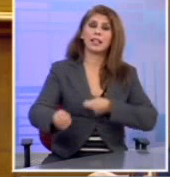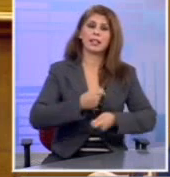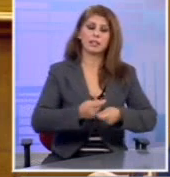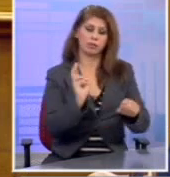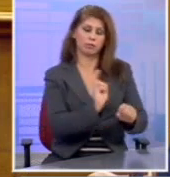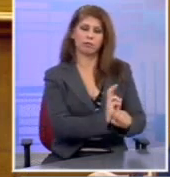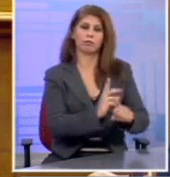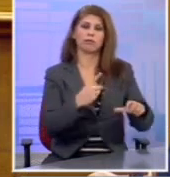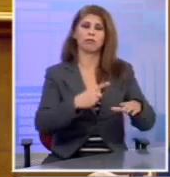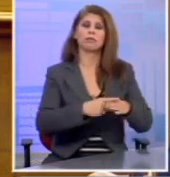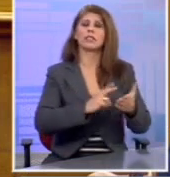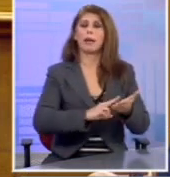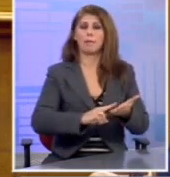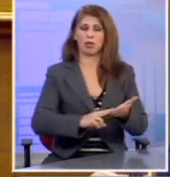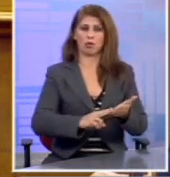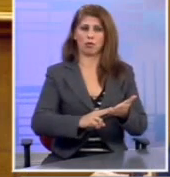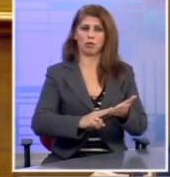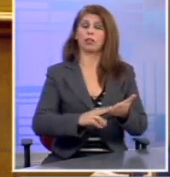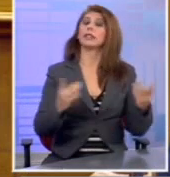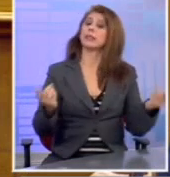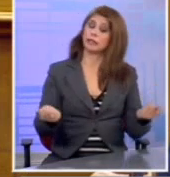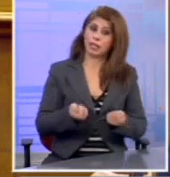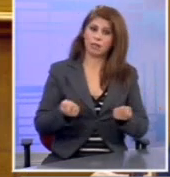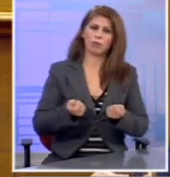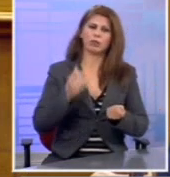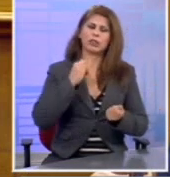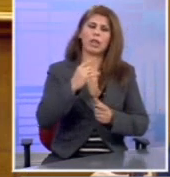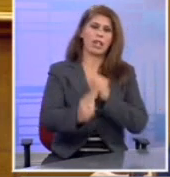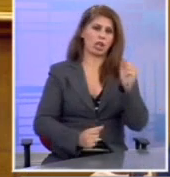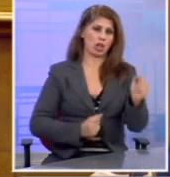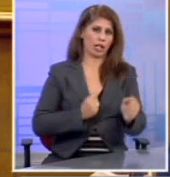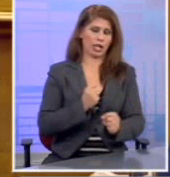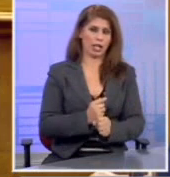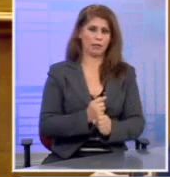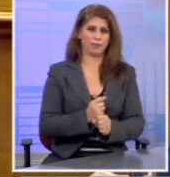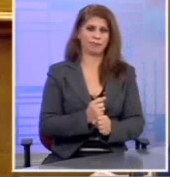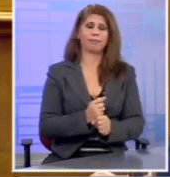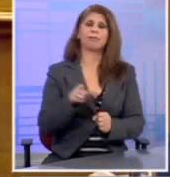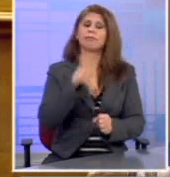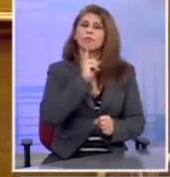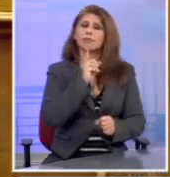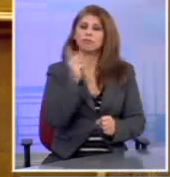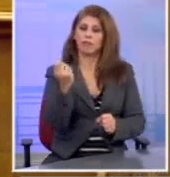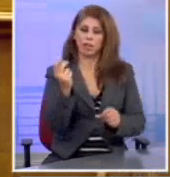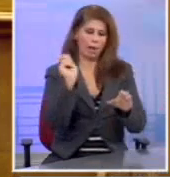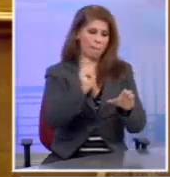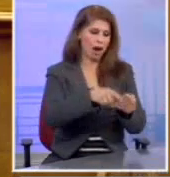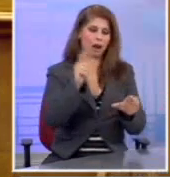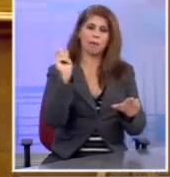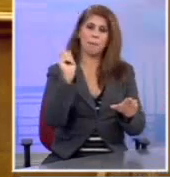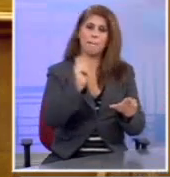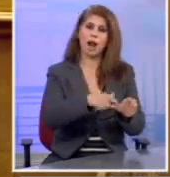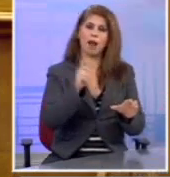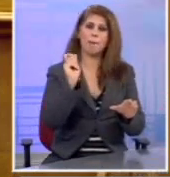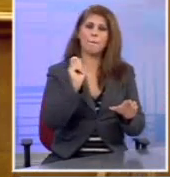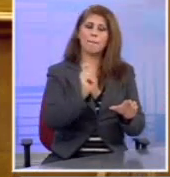ταμείων. Τα χρησιμοποιούσατε διαχρονικά ως ένα κουμπαρά μέσα από τον οποίο ικανοποιούσατε